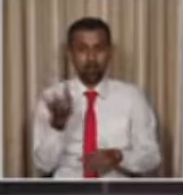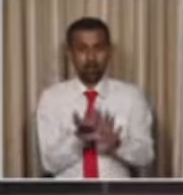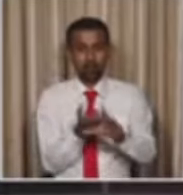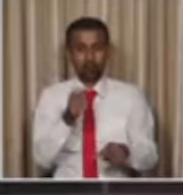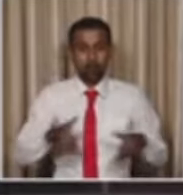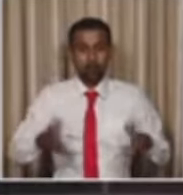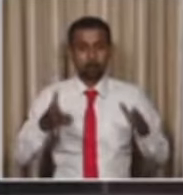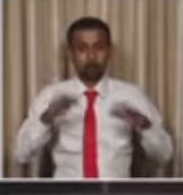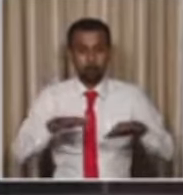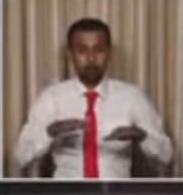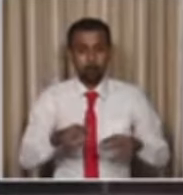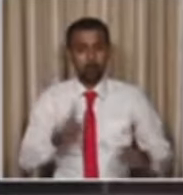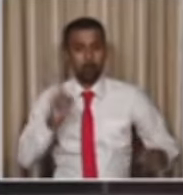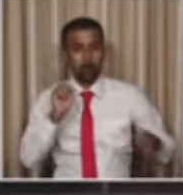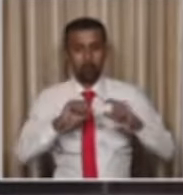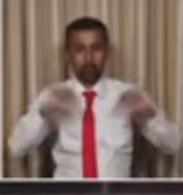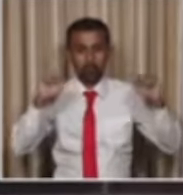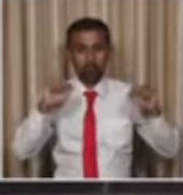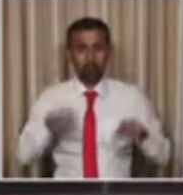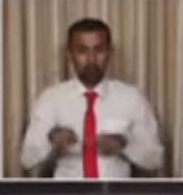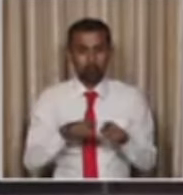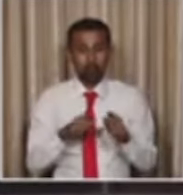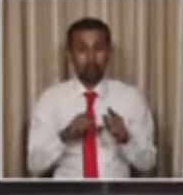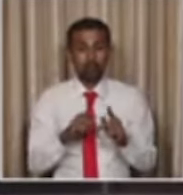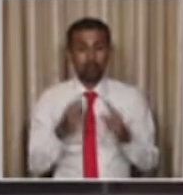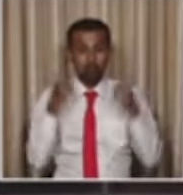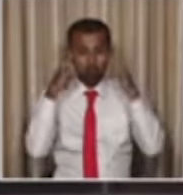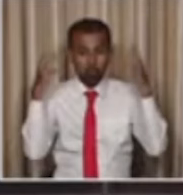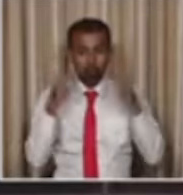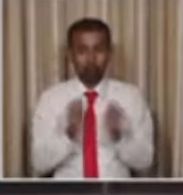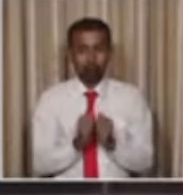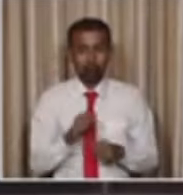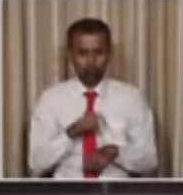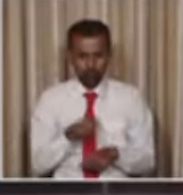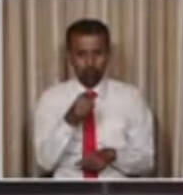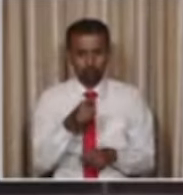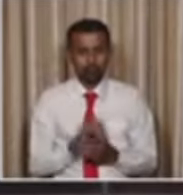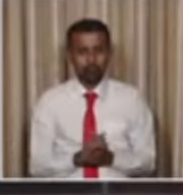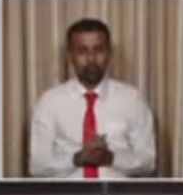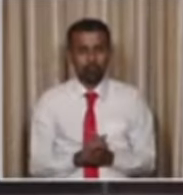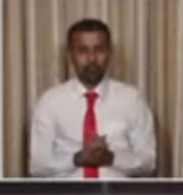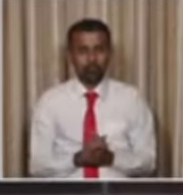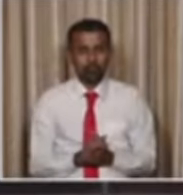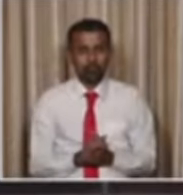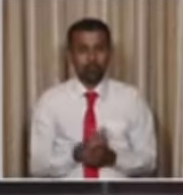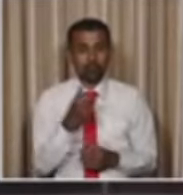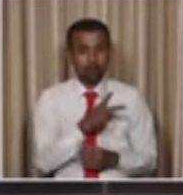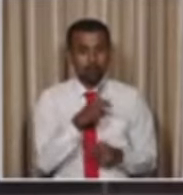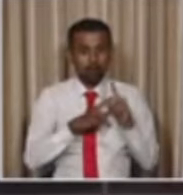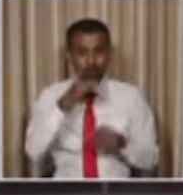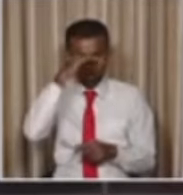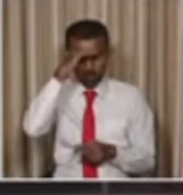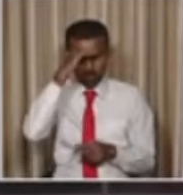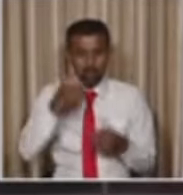තරුණයෝ මහබගට පැනලා කැරලි ගැහුවේ මේ වගේ අමාත්‍යවරු උද්දච්චකමින් කටයුතු කරන වෙලාවේ නේද? ඒ වෙලාවේ නියෝජ්‍ය